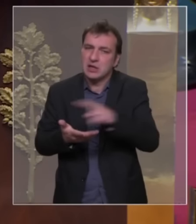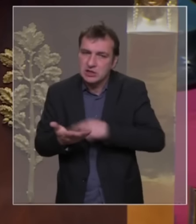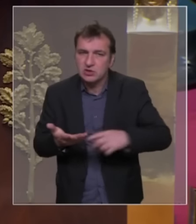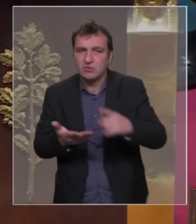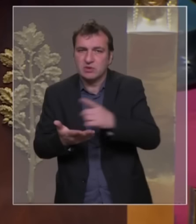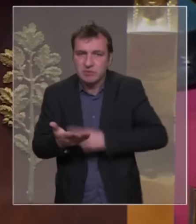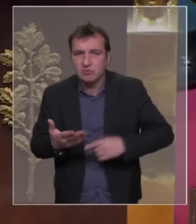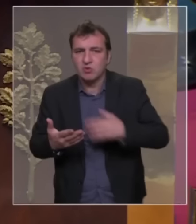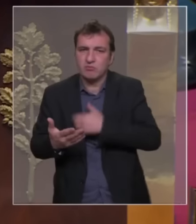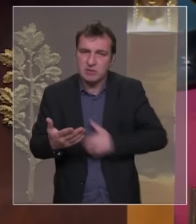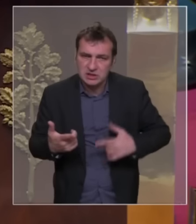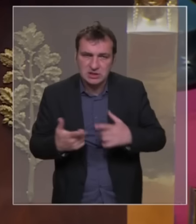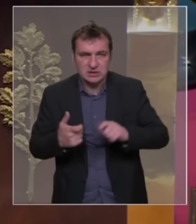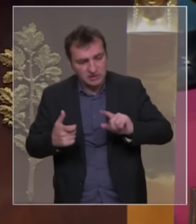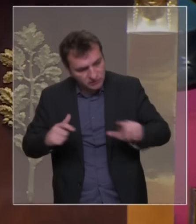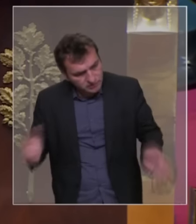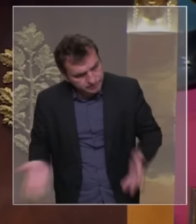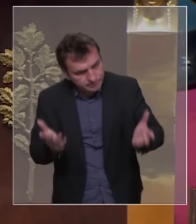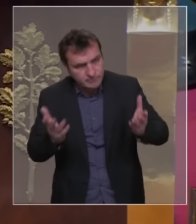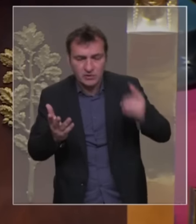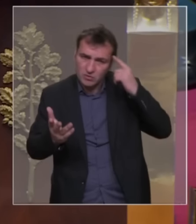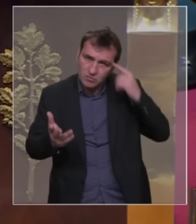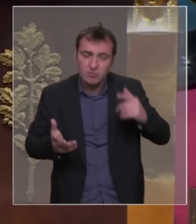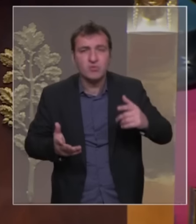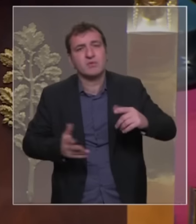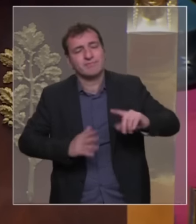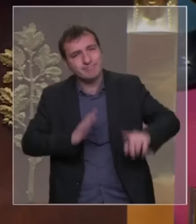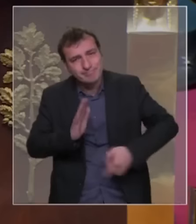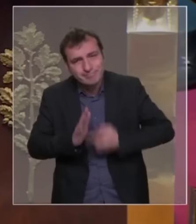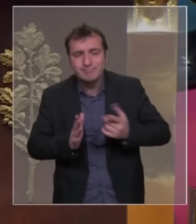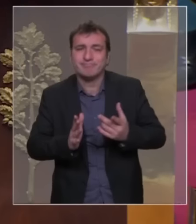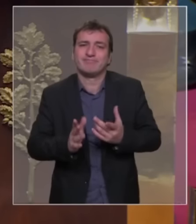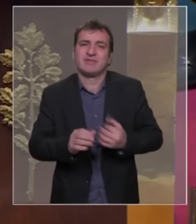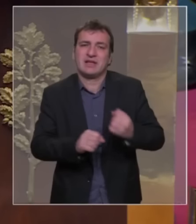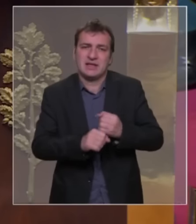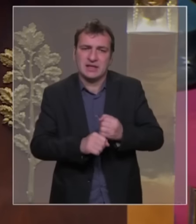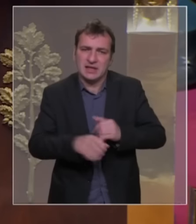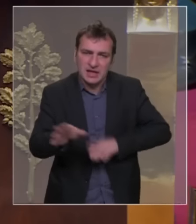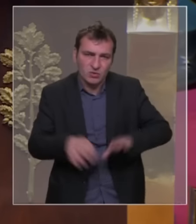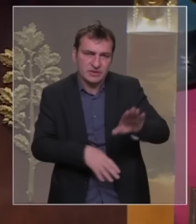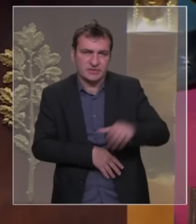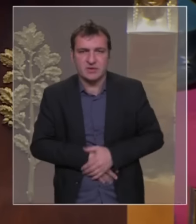et revitaliser la construction de logements. Pour construire, il faut du foncier.